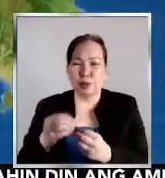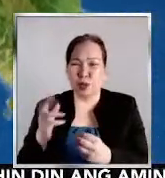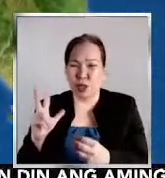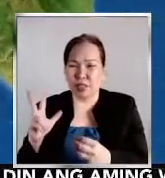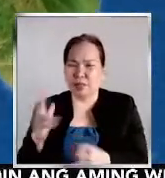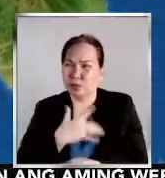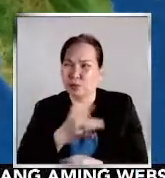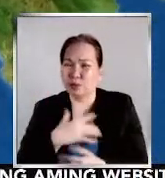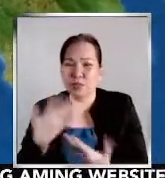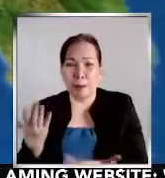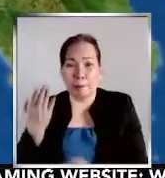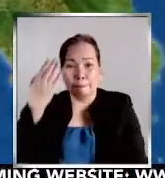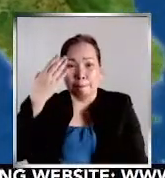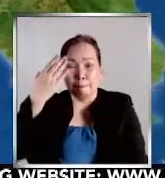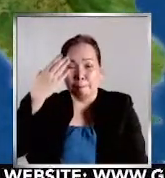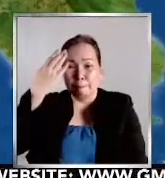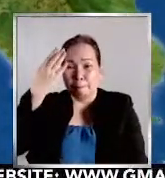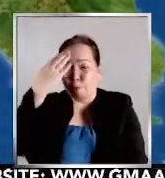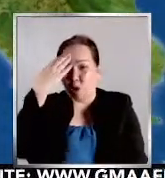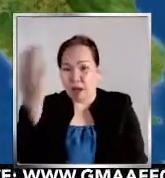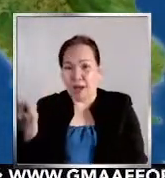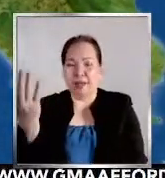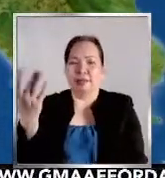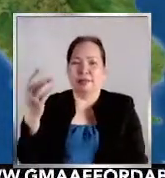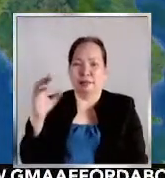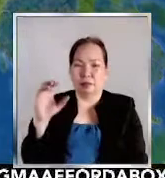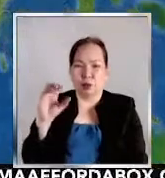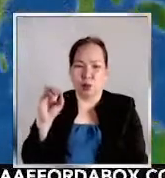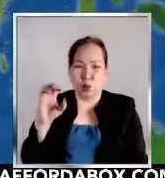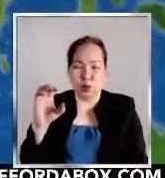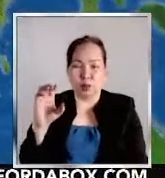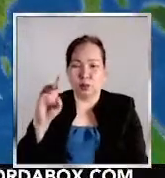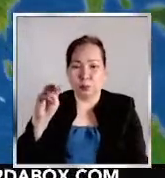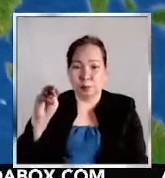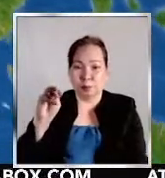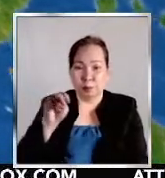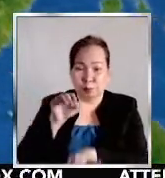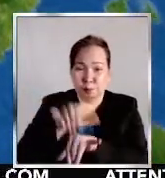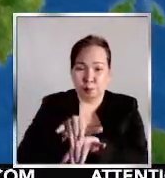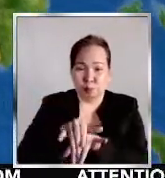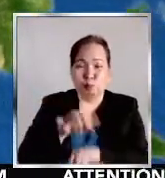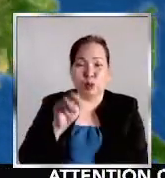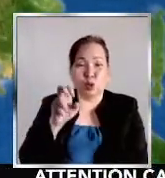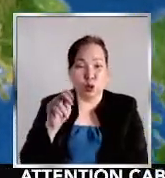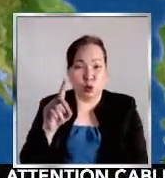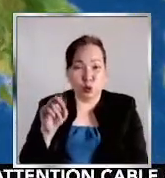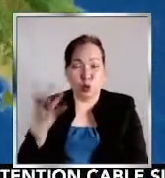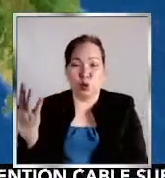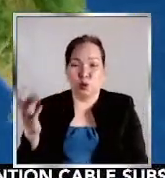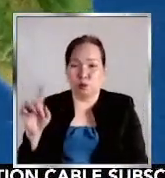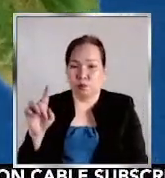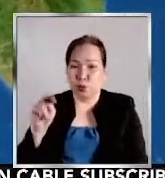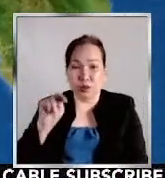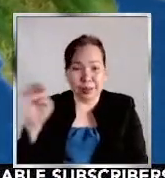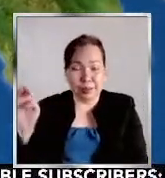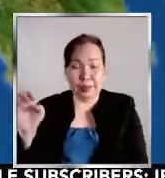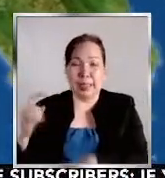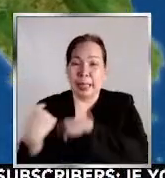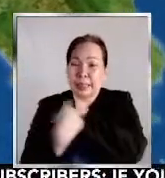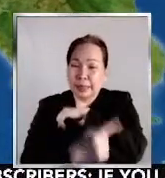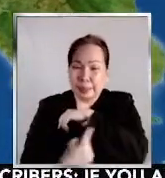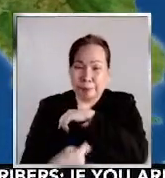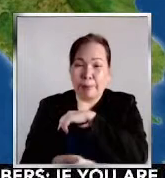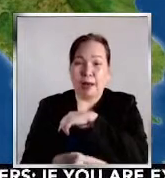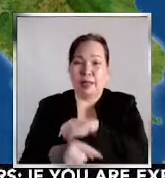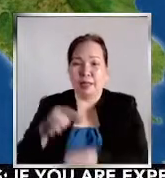Santa Cruz, Orient Occidental, Mindoro. Intensity 2 naman sa Bataan, Nueva Ecija, Zambales, gayon din sa Rizal, Quezon at iba pang lugar sa Metro